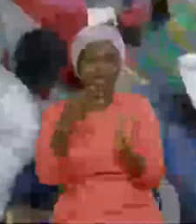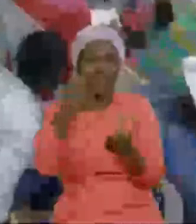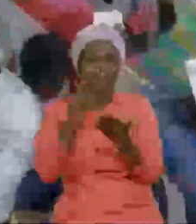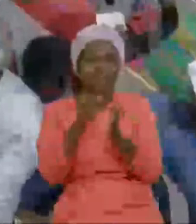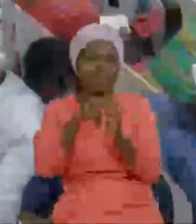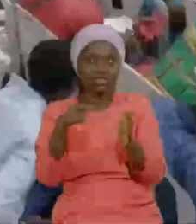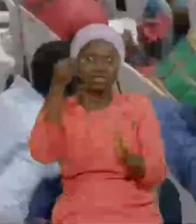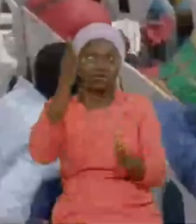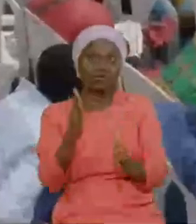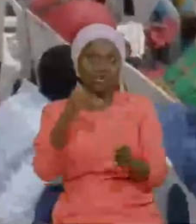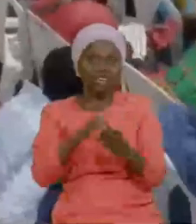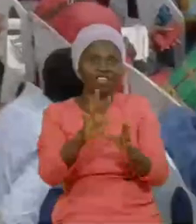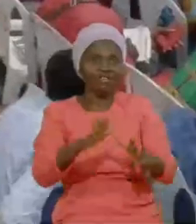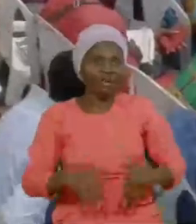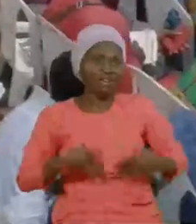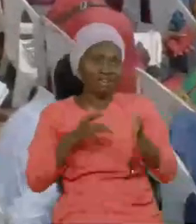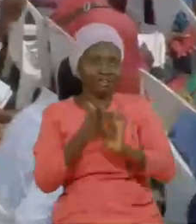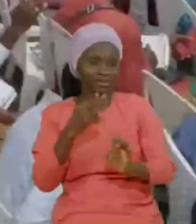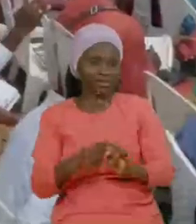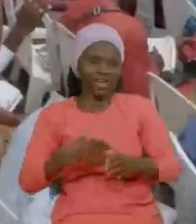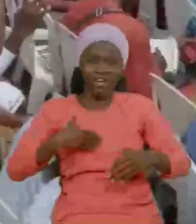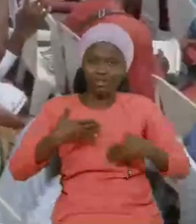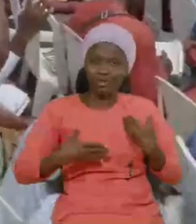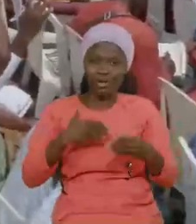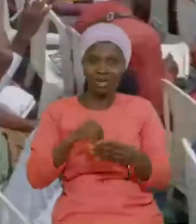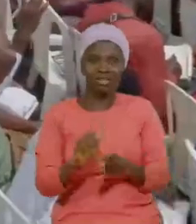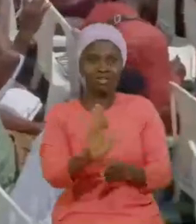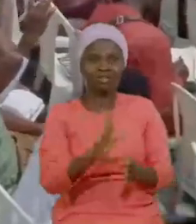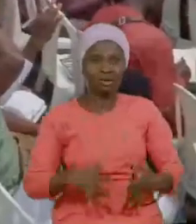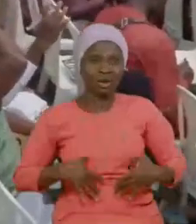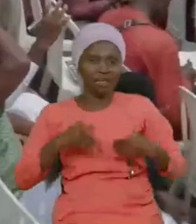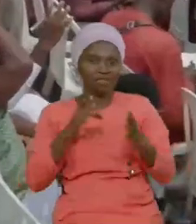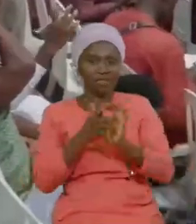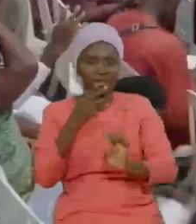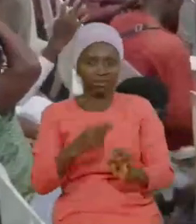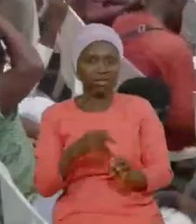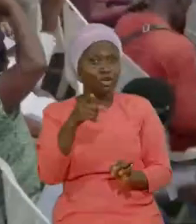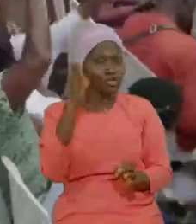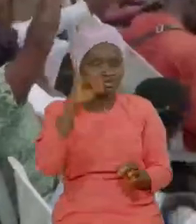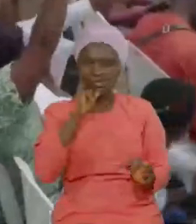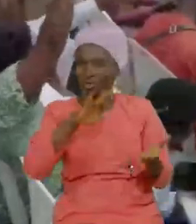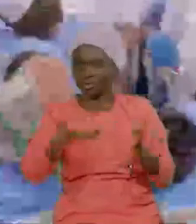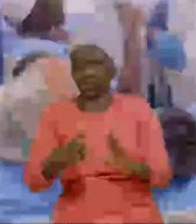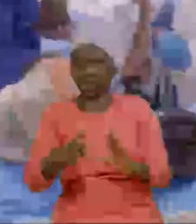La puissance dans ta vie. La bonté de Dieu dans ta vie. la joie dans ta vie.